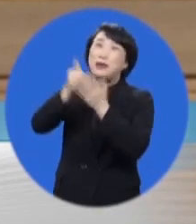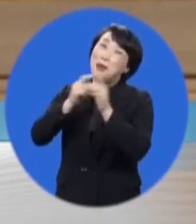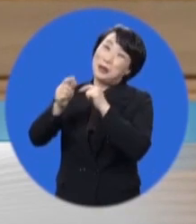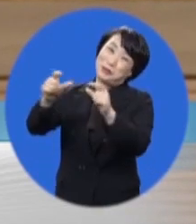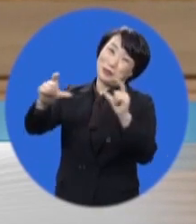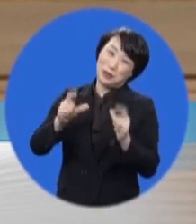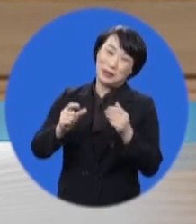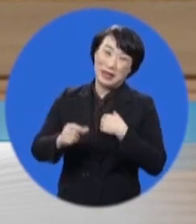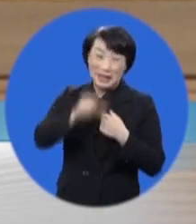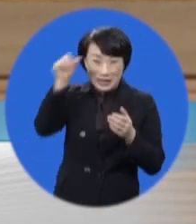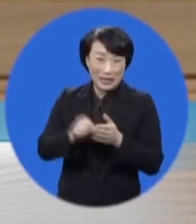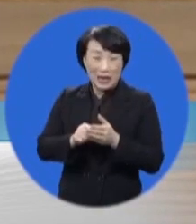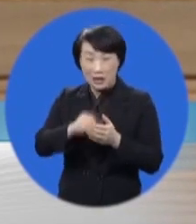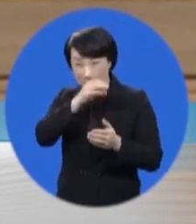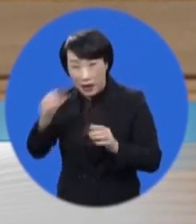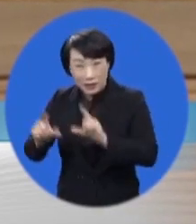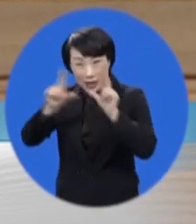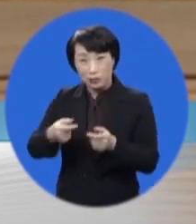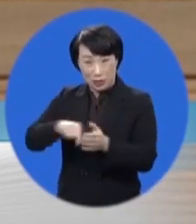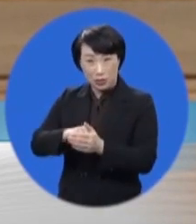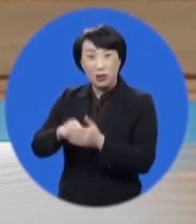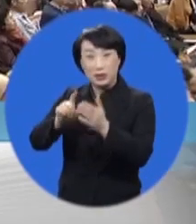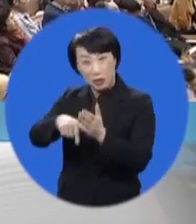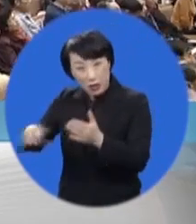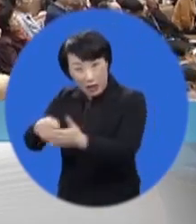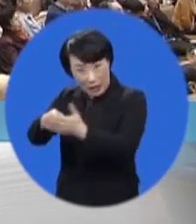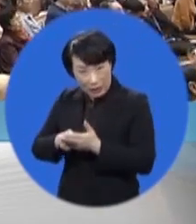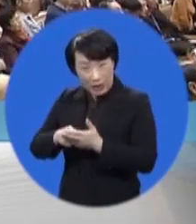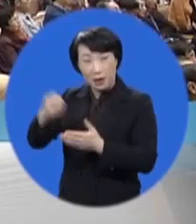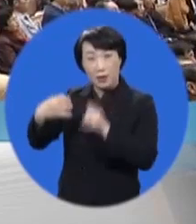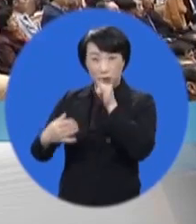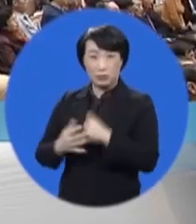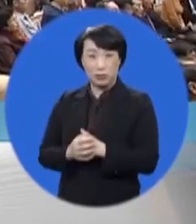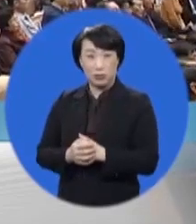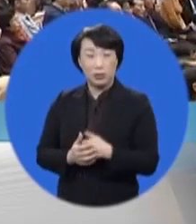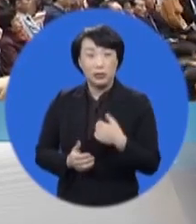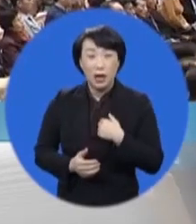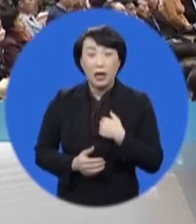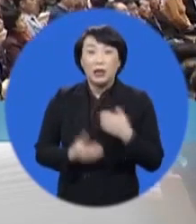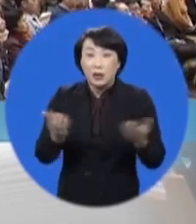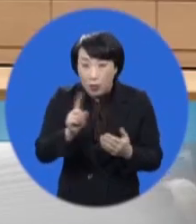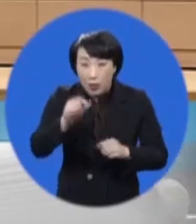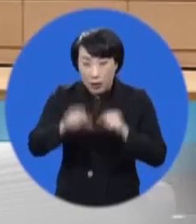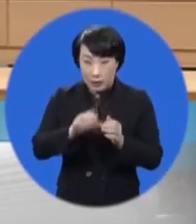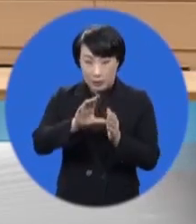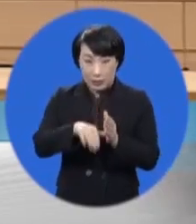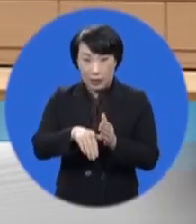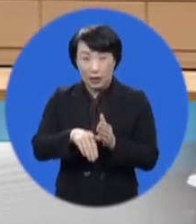하나님이 너는 네 인생을 똑바로 살아라고 말씀하고 계시다 이 말이오. 내가 무슨 일을 할